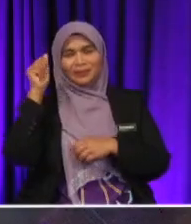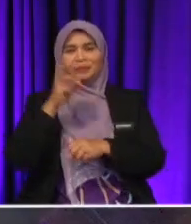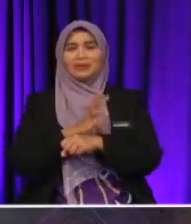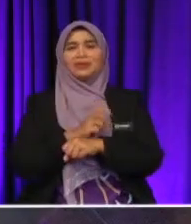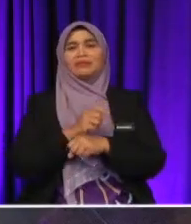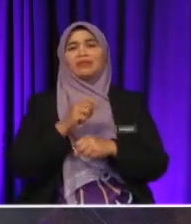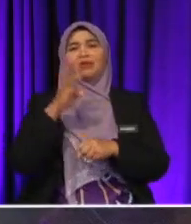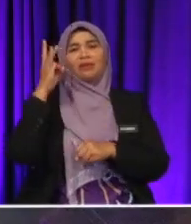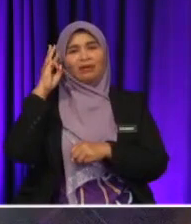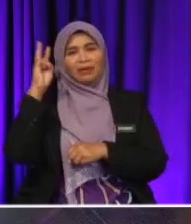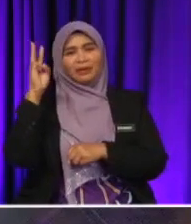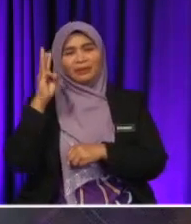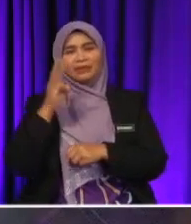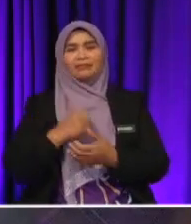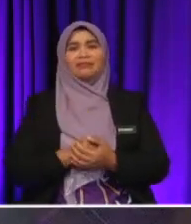Assalamualaikum